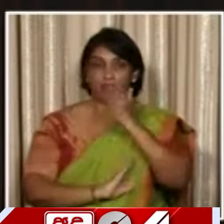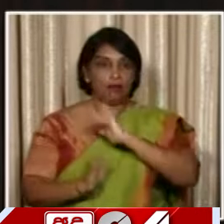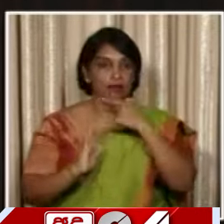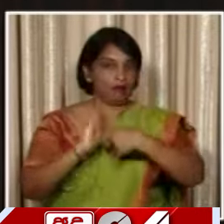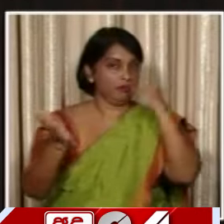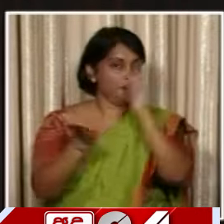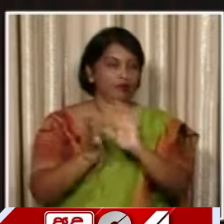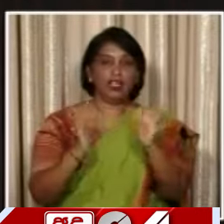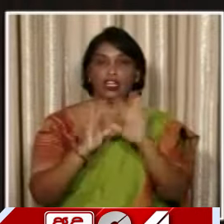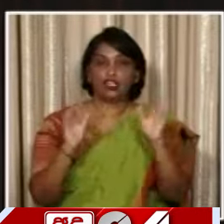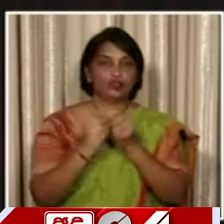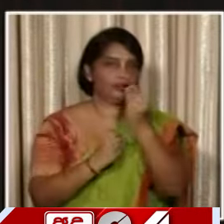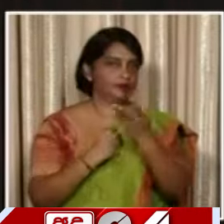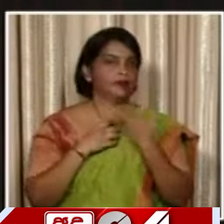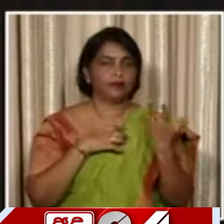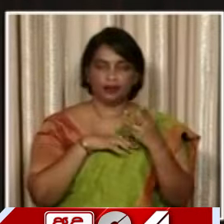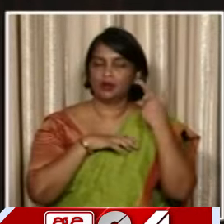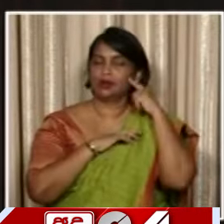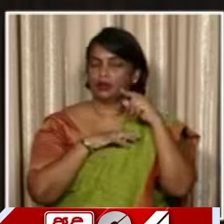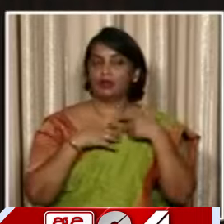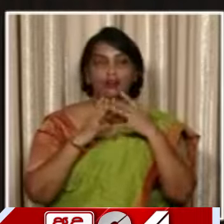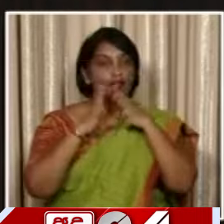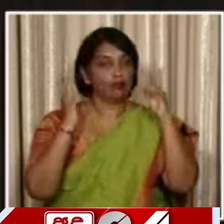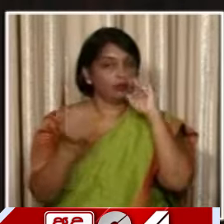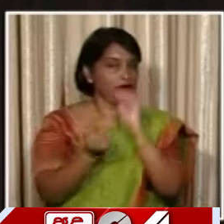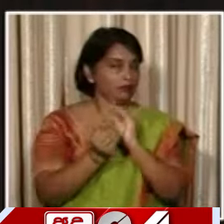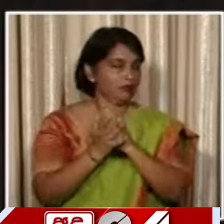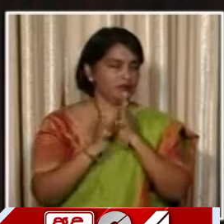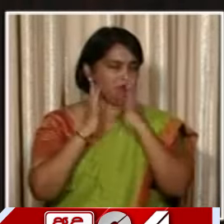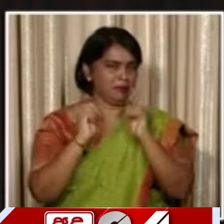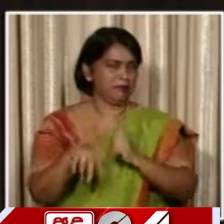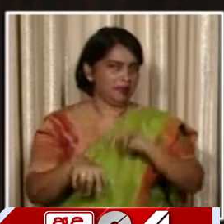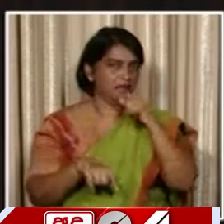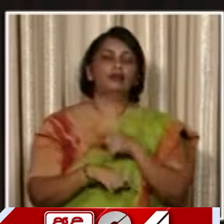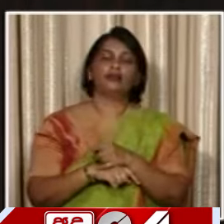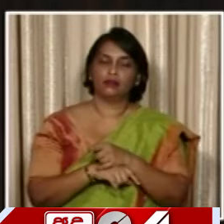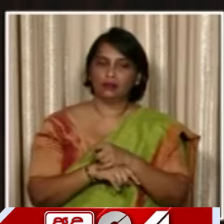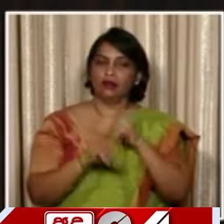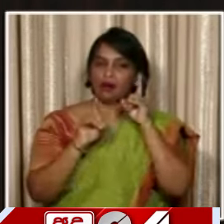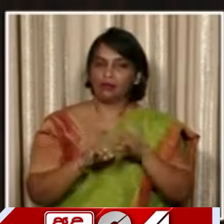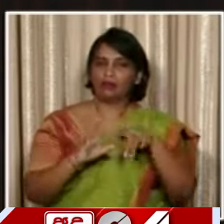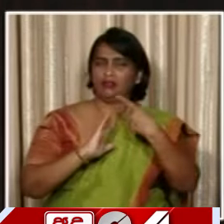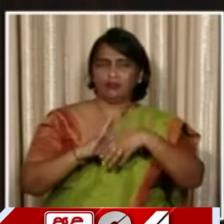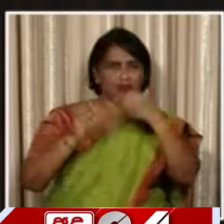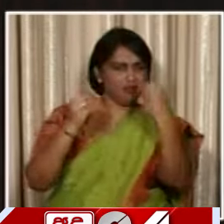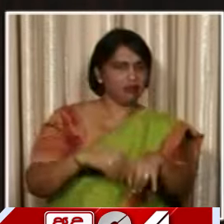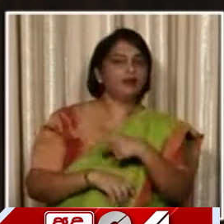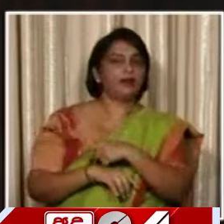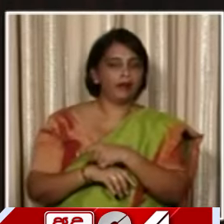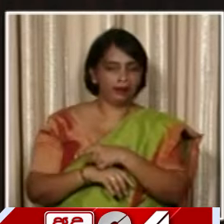වගේම රක්ෂණ සහතිකයක් දෙන්න බෑ. මේ රට බලවත් අනාරක්ෂිත තත්ත්වයක තියෙන්නේ. ඒ වගේම අරාජික තත්ත්වයක තියෙන්නේ